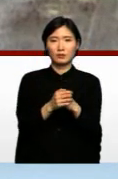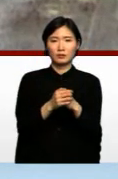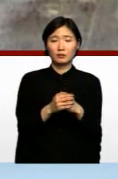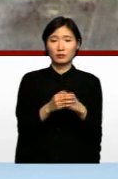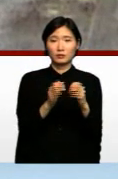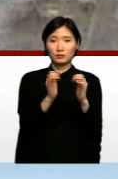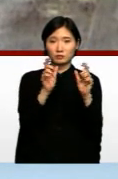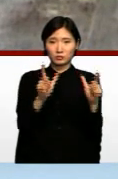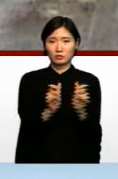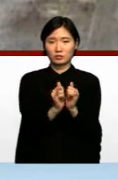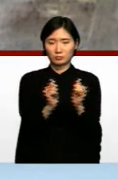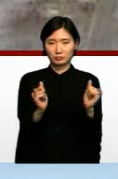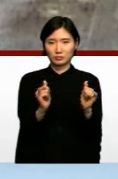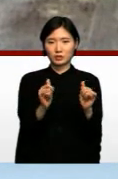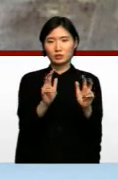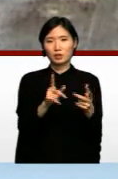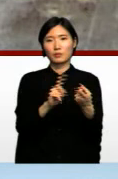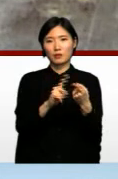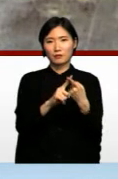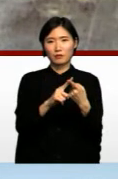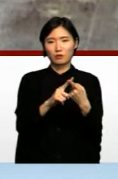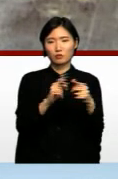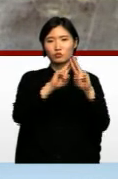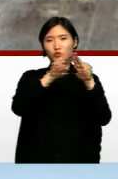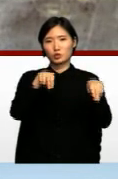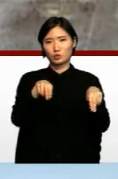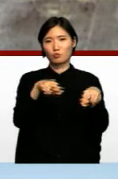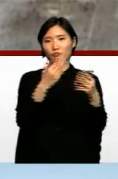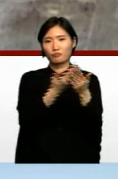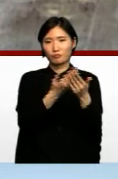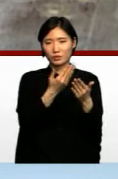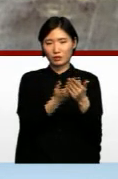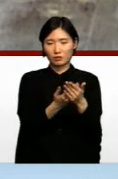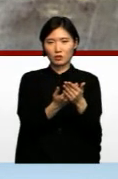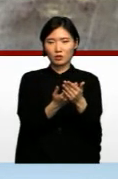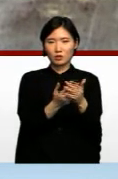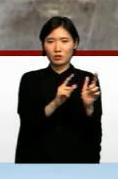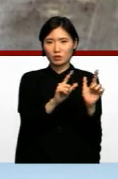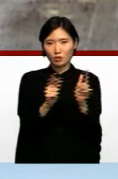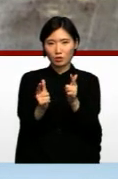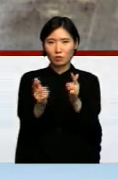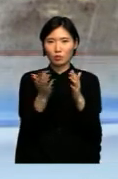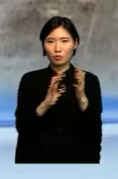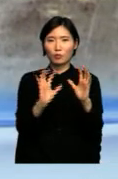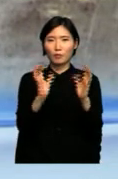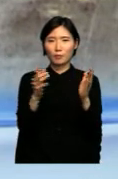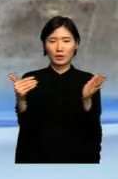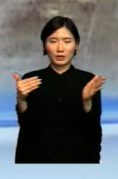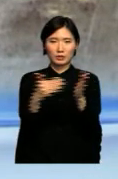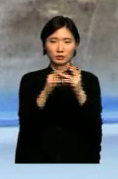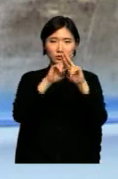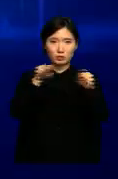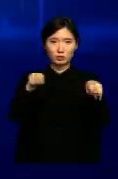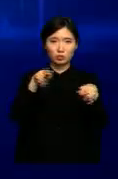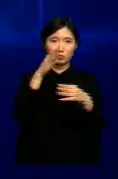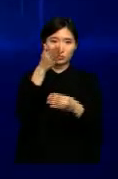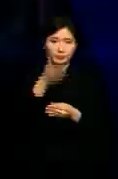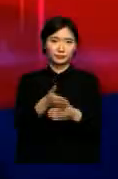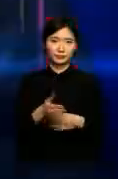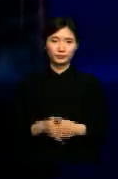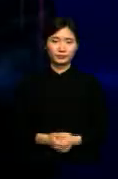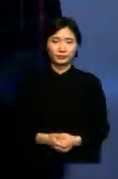지역주민들은 사업 백지화를 주장하며 주민 설명회 이어 공청회 까지 무산 시켰습니다 양재점 기자입니다